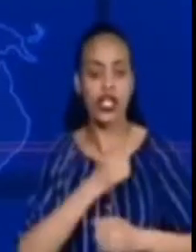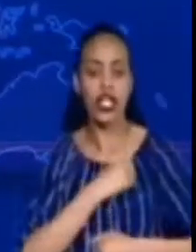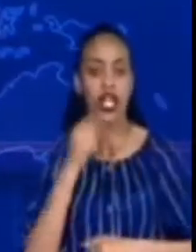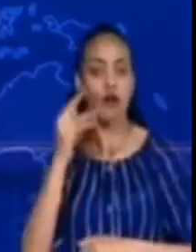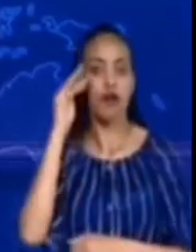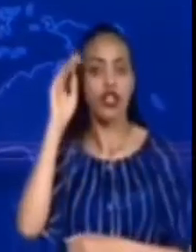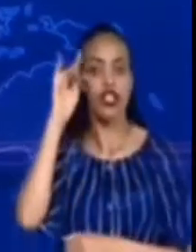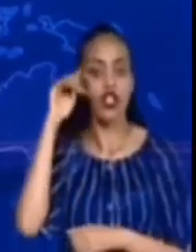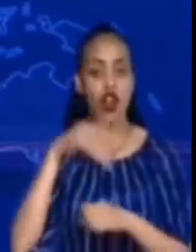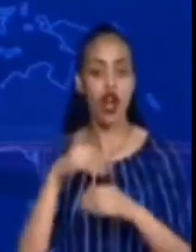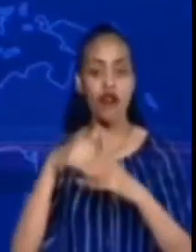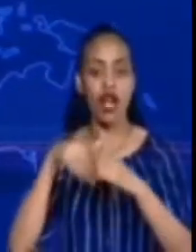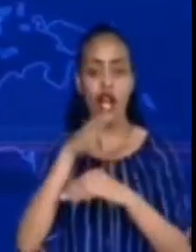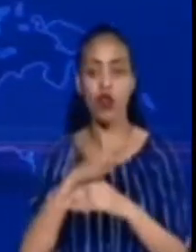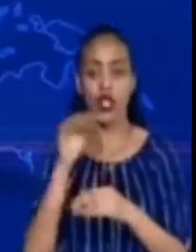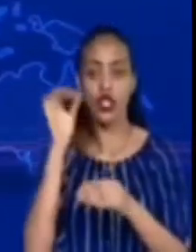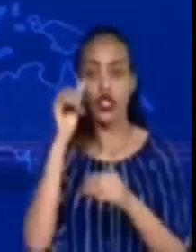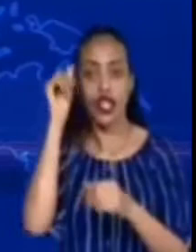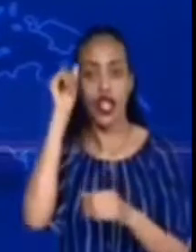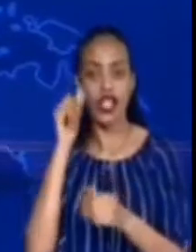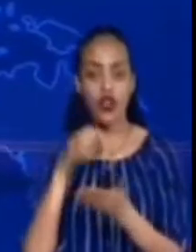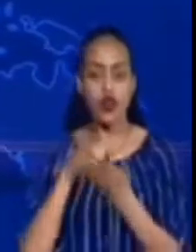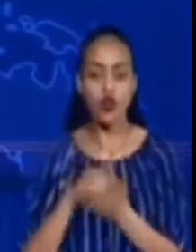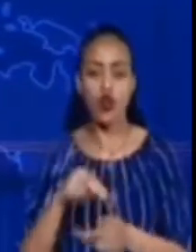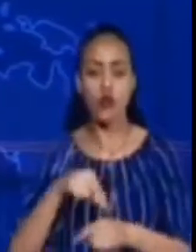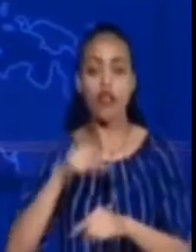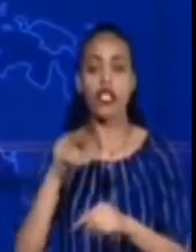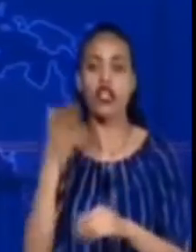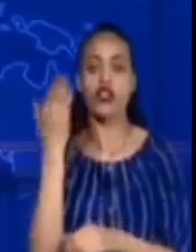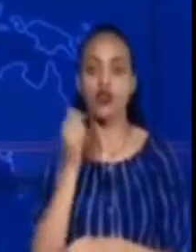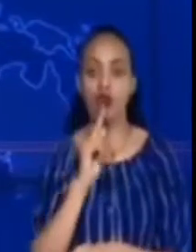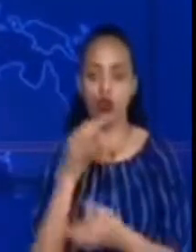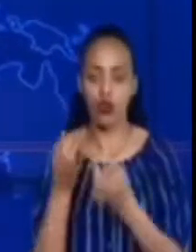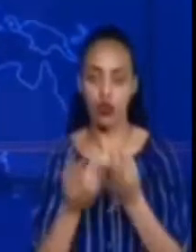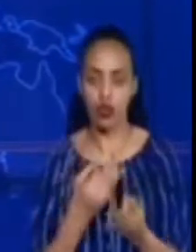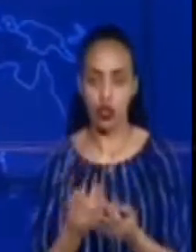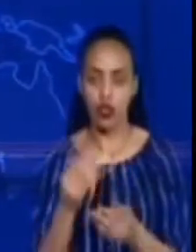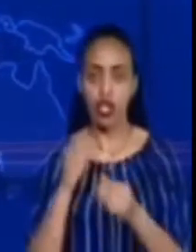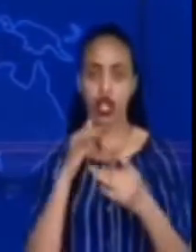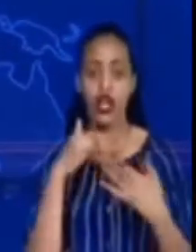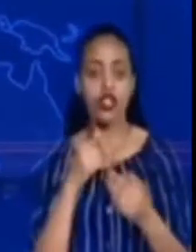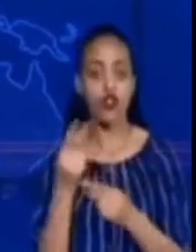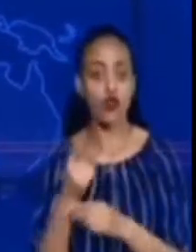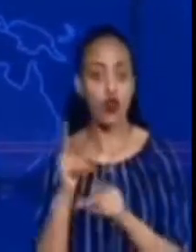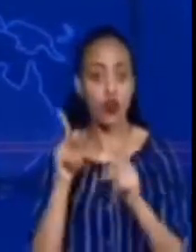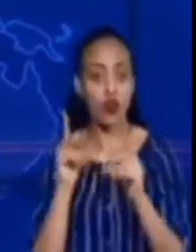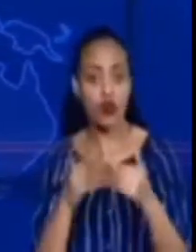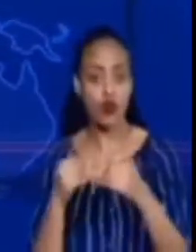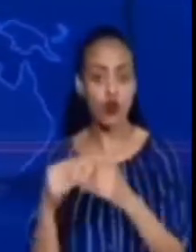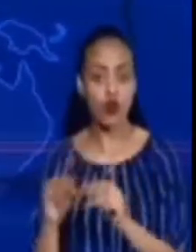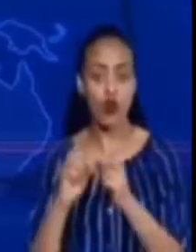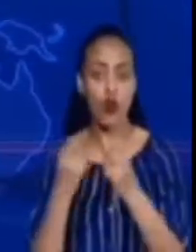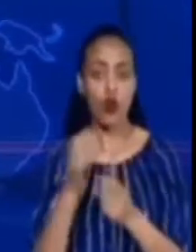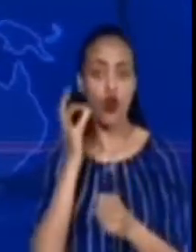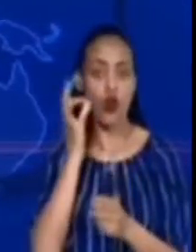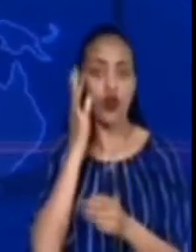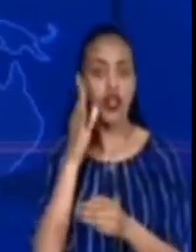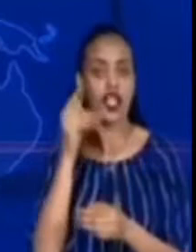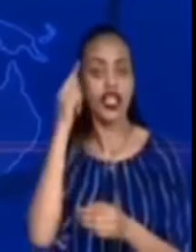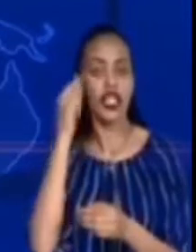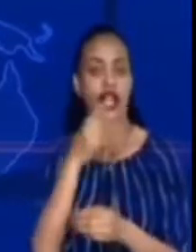ከራሴ ነገርኩ እኔ መጨረሻ ነው ከእርሶ ጋር ጨርሻለሁ ወደ ዘመድኩን ልመለስ አንተ